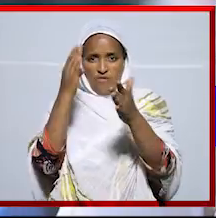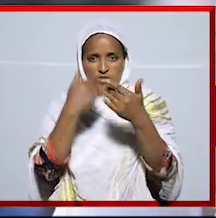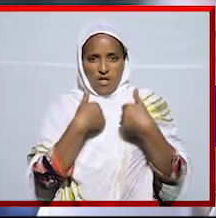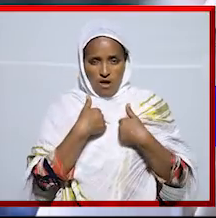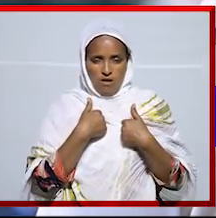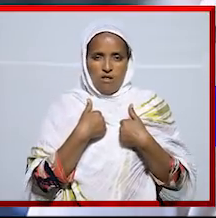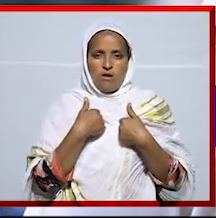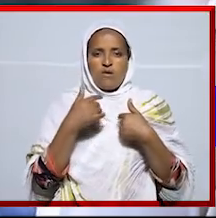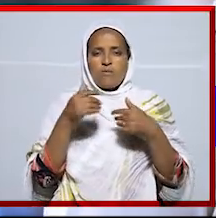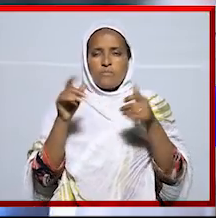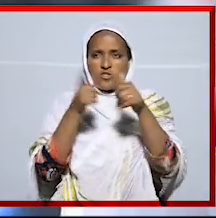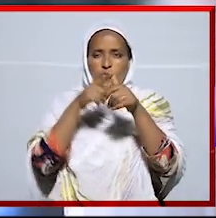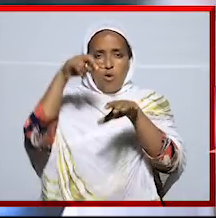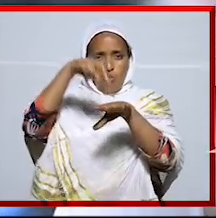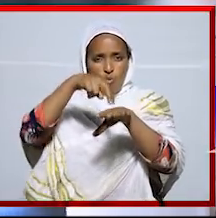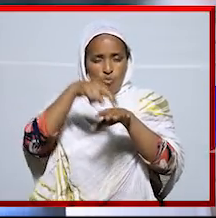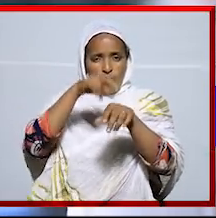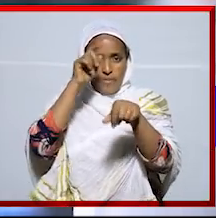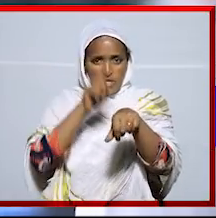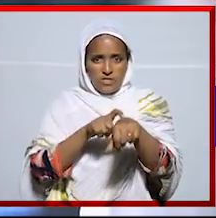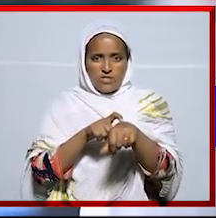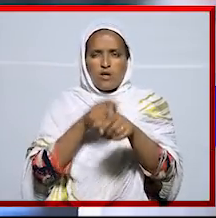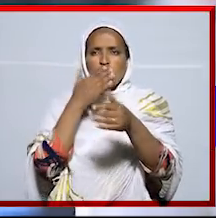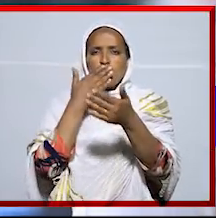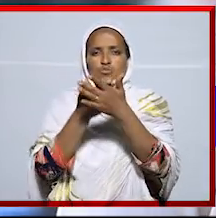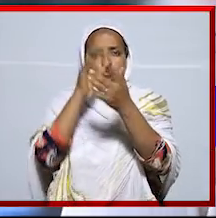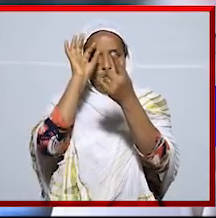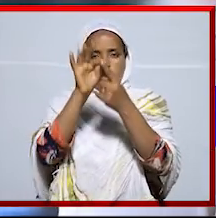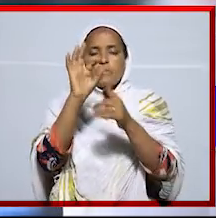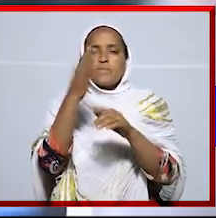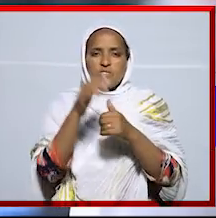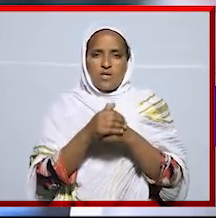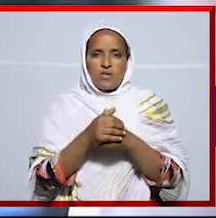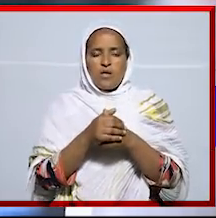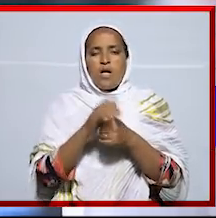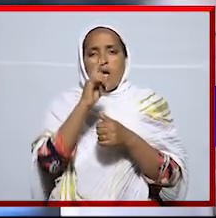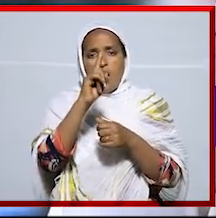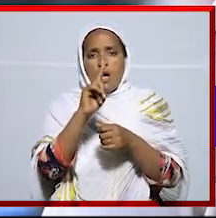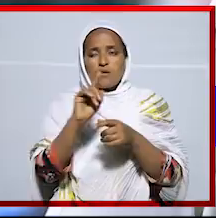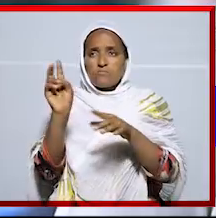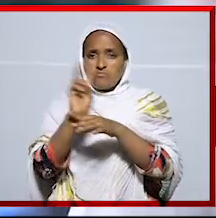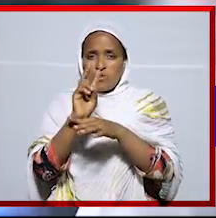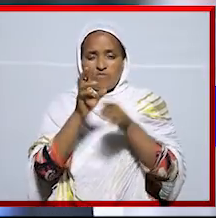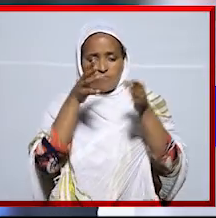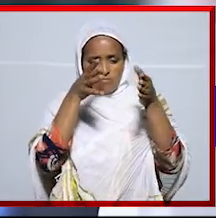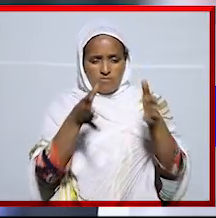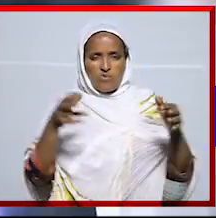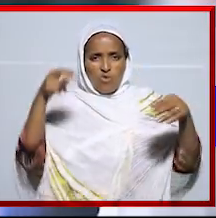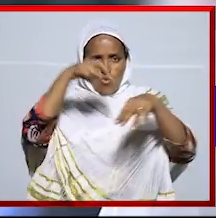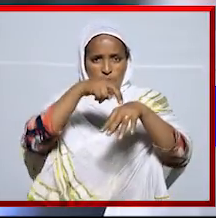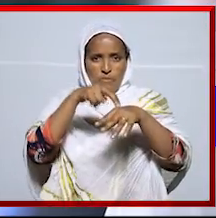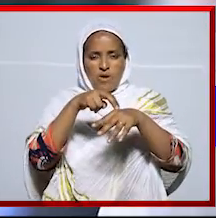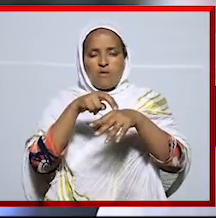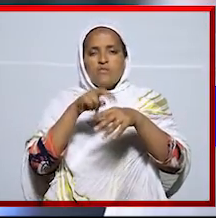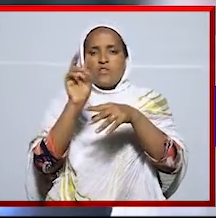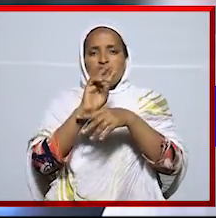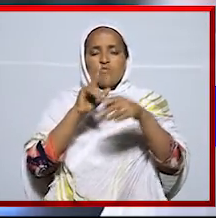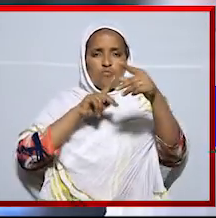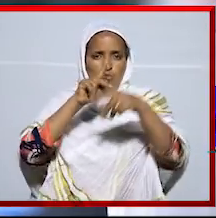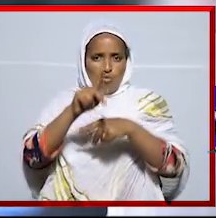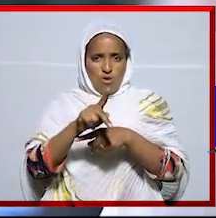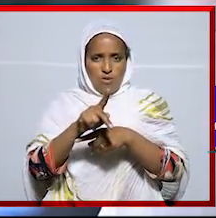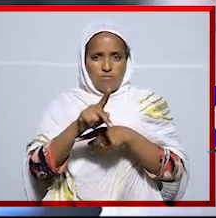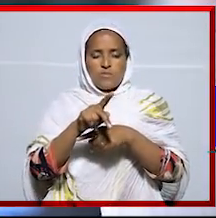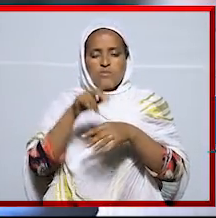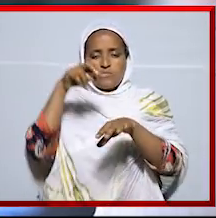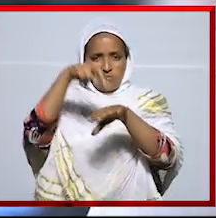ሲከፈቱ ወይም ሚዲያ ሲቋቋም ለጥሩ ዓላማ ይመስለኛል። ምክንያቱም አንድ ሚዲያን ለማቋቋም ወይም አንድ የቴሌቪዥን